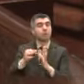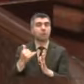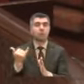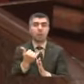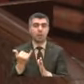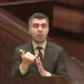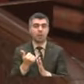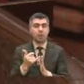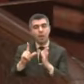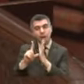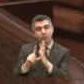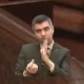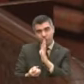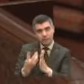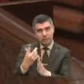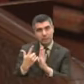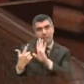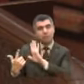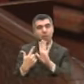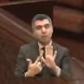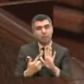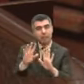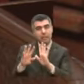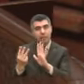القانون الجديد 27/13 ملي غيجيو عندكم المخطط. شكرا